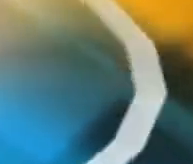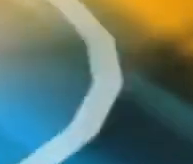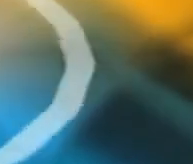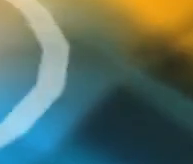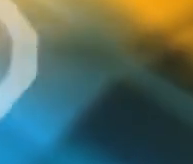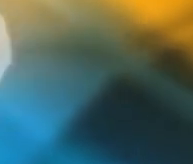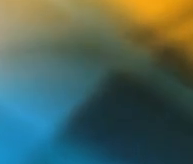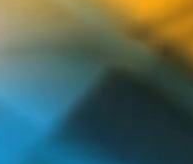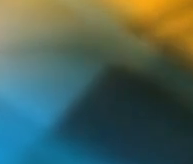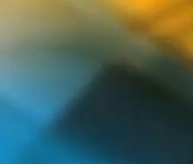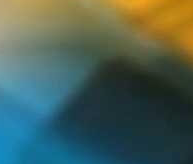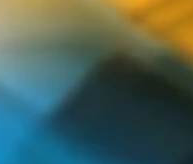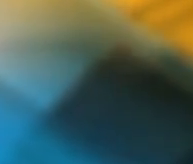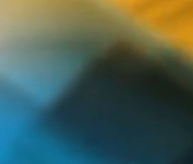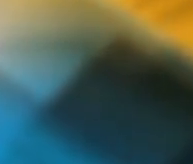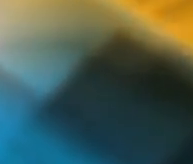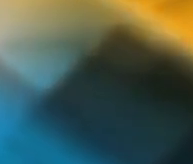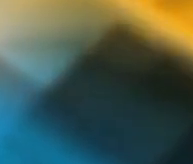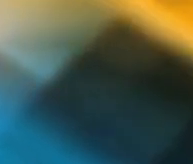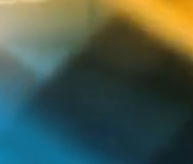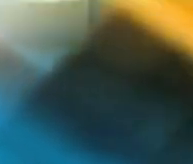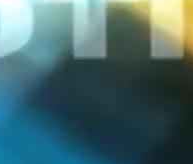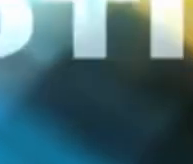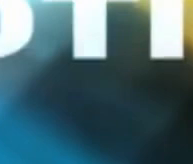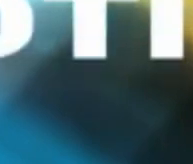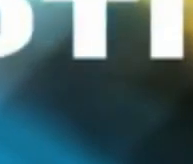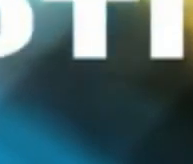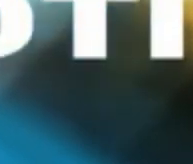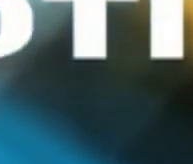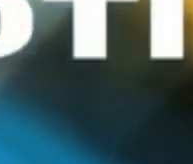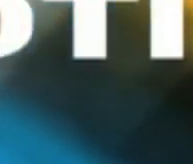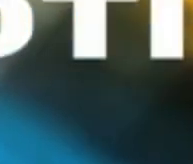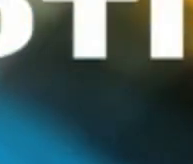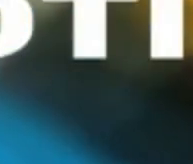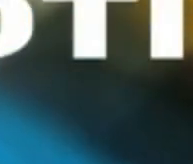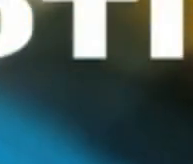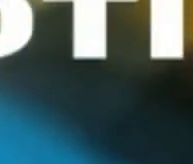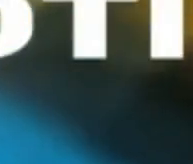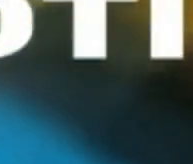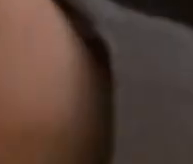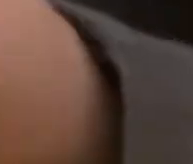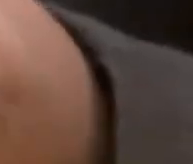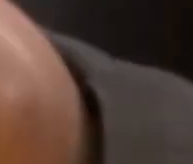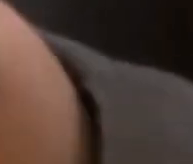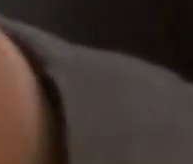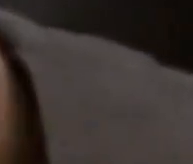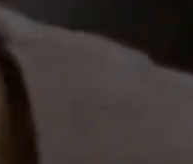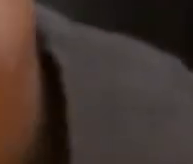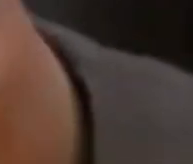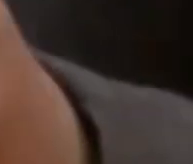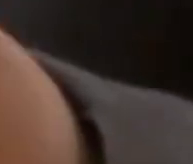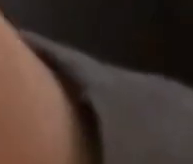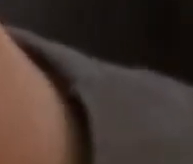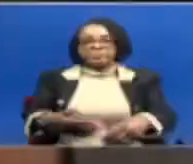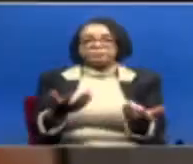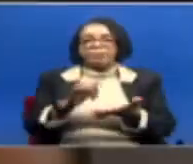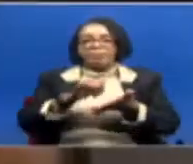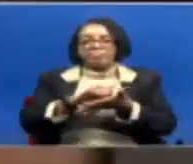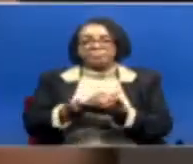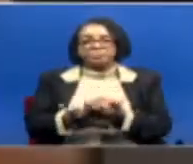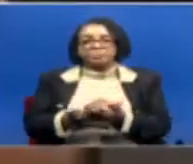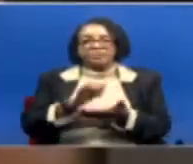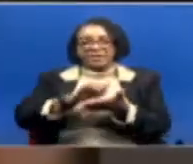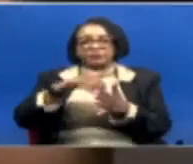Mchezo huu kwa jina speed cubing ni mchezo unaopania kupima nguvu za akili, utaratibu na kasi ya mchezaji